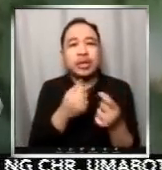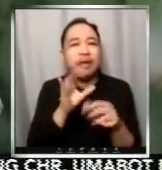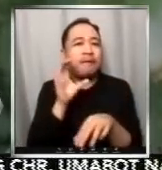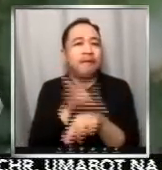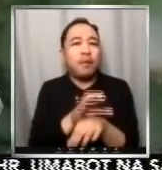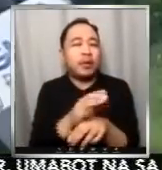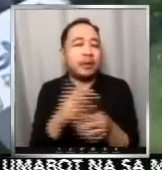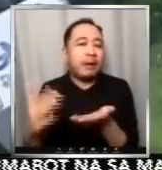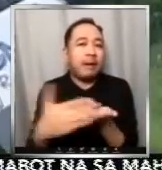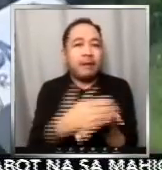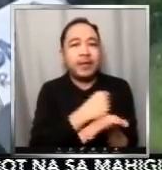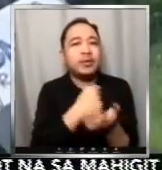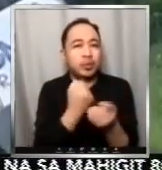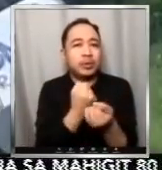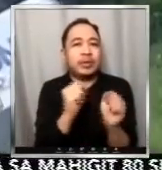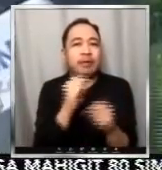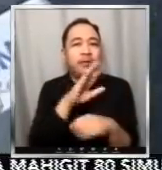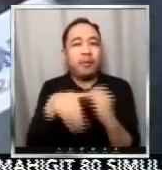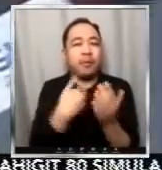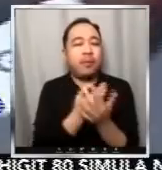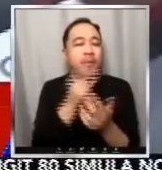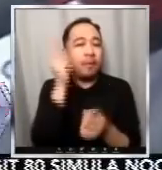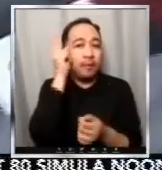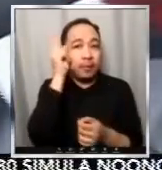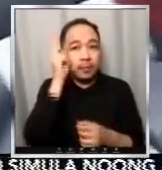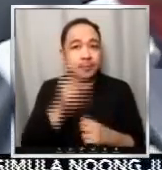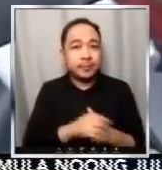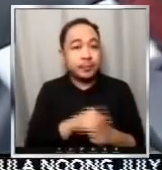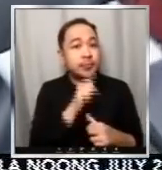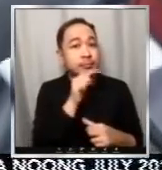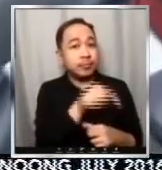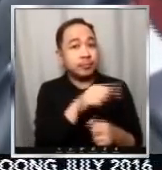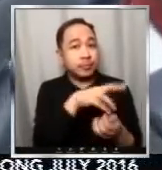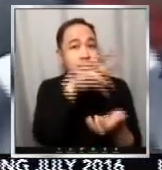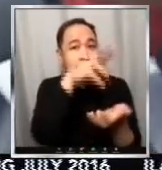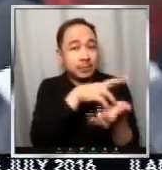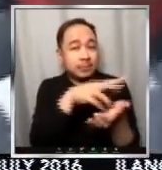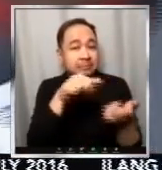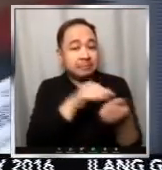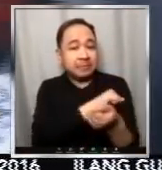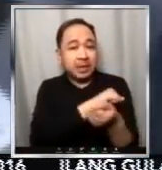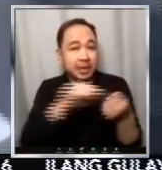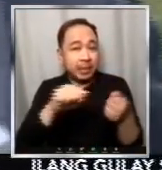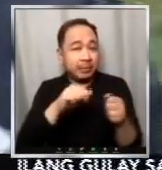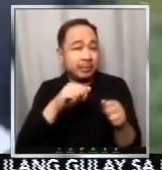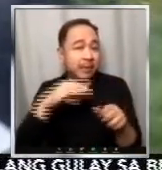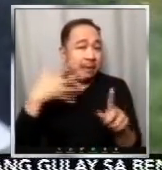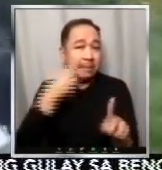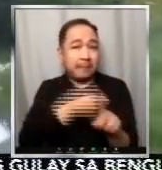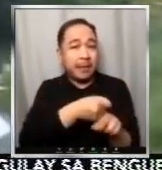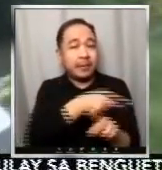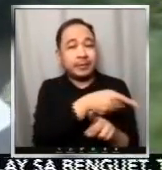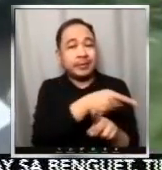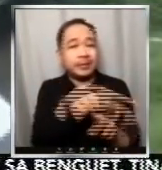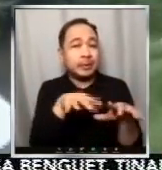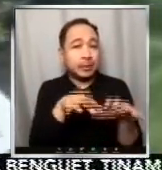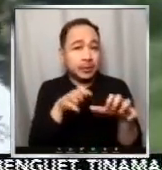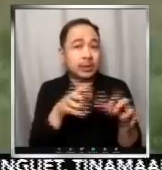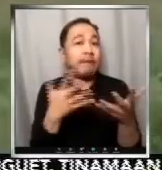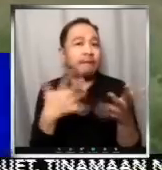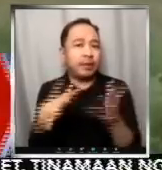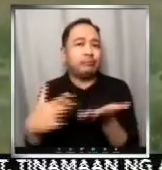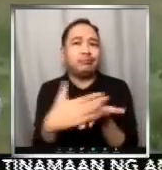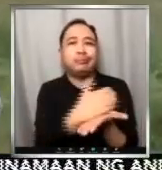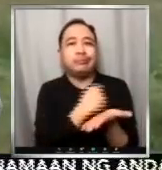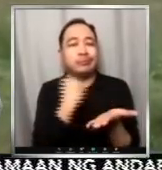gulay. Actually, yung na-damage na area, yung na-damage is na-ani na yung mga gulay na nang